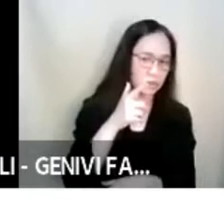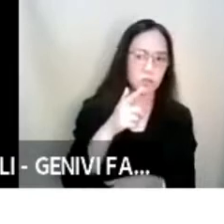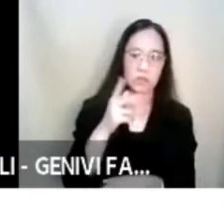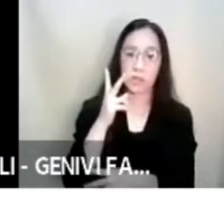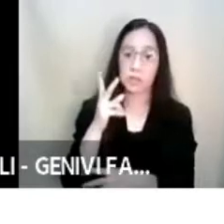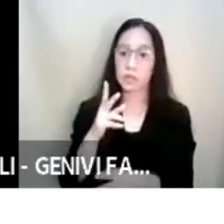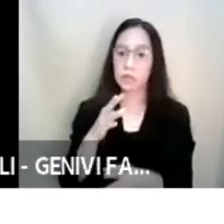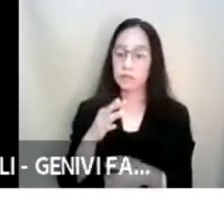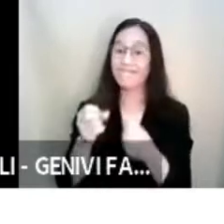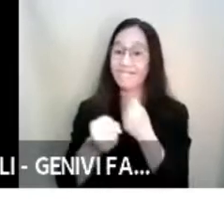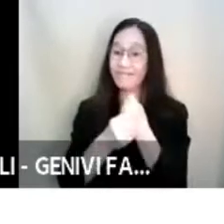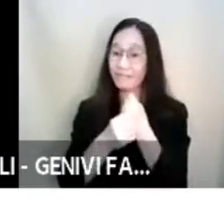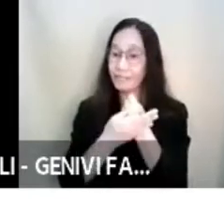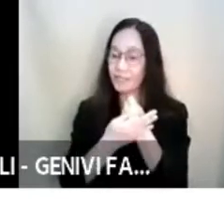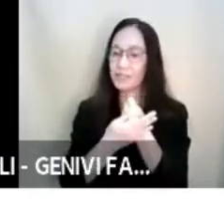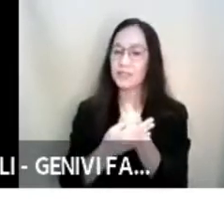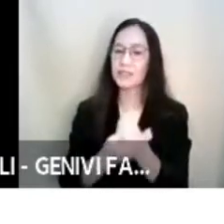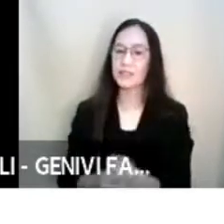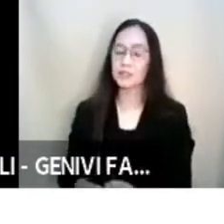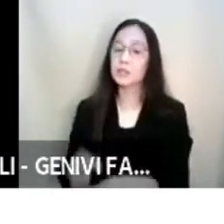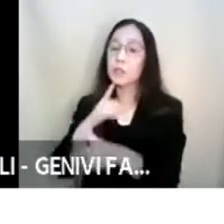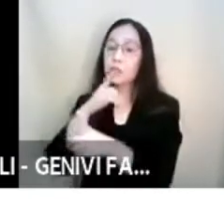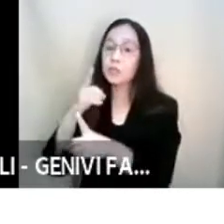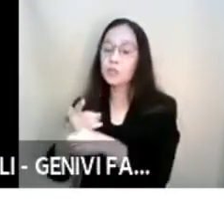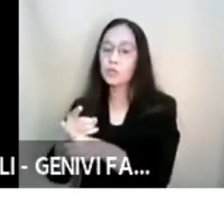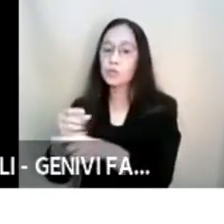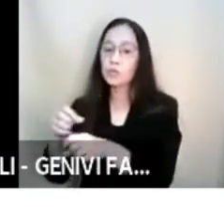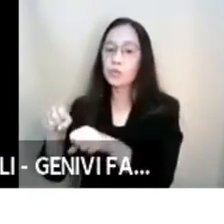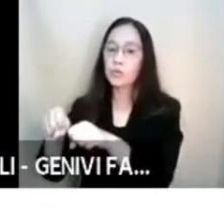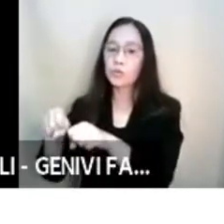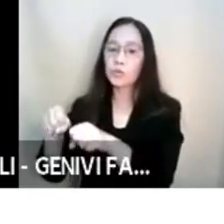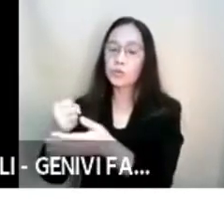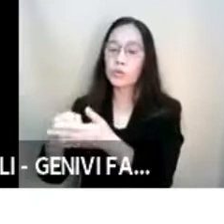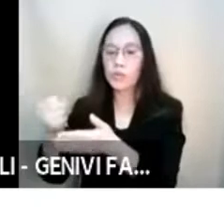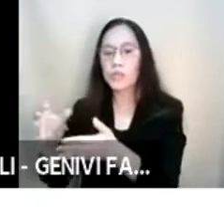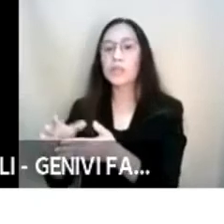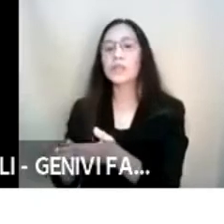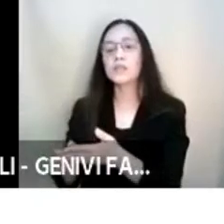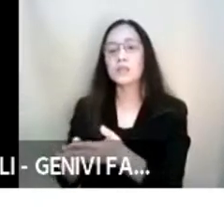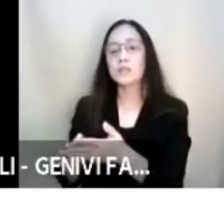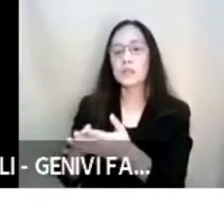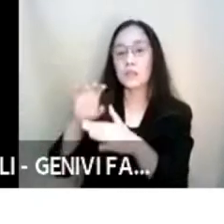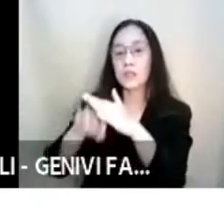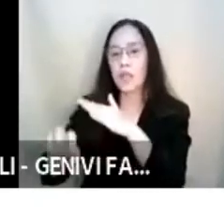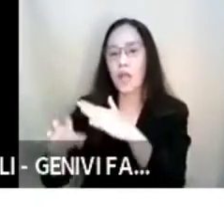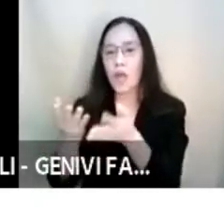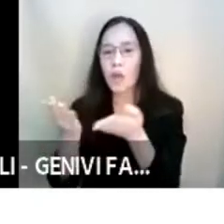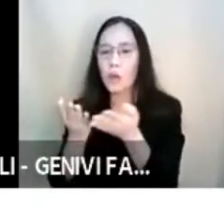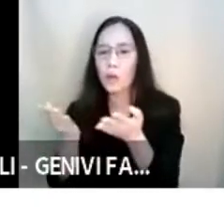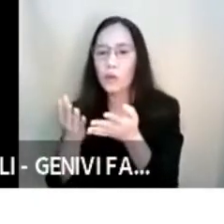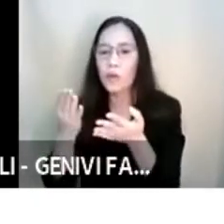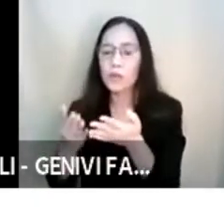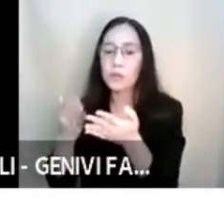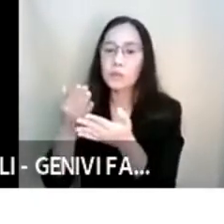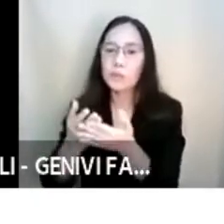street? Pagdating sa actual na grocery, papasok ka, how do you know saan pupunta para makuha yung gusto